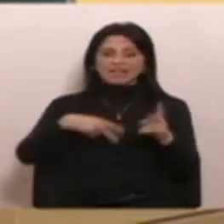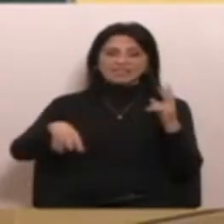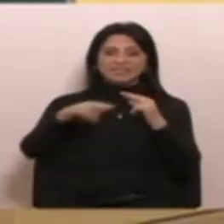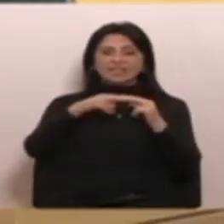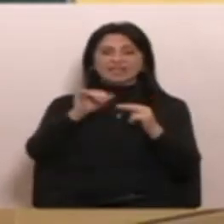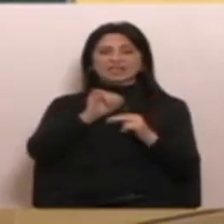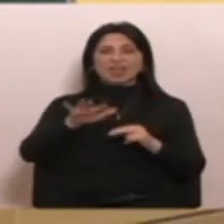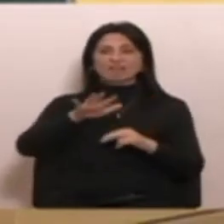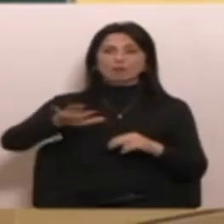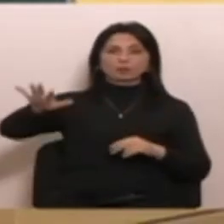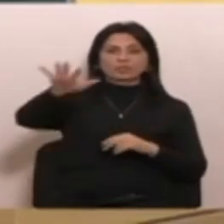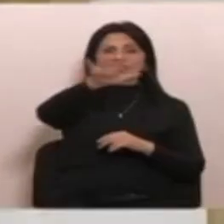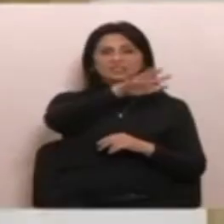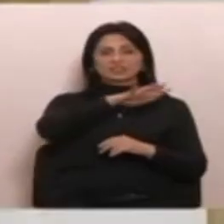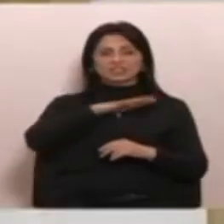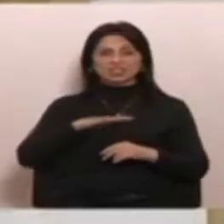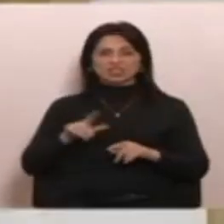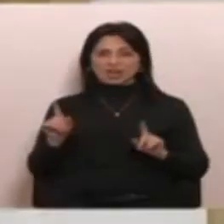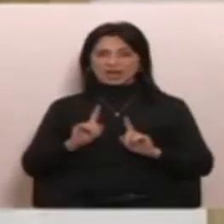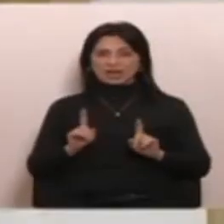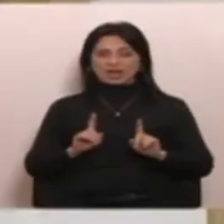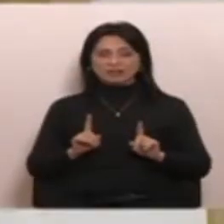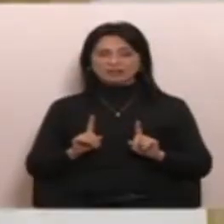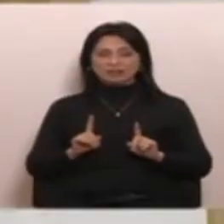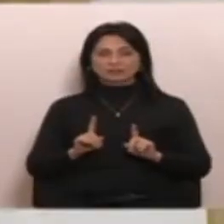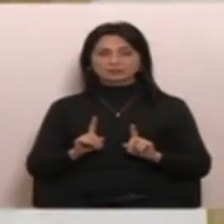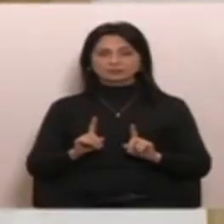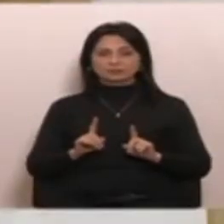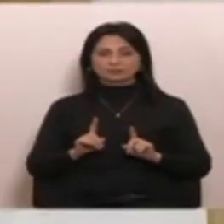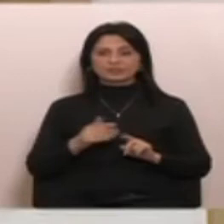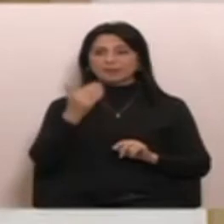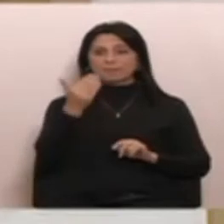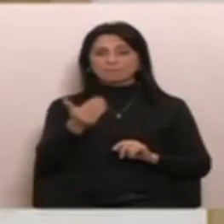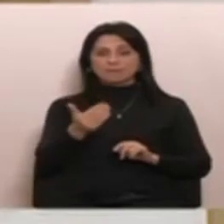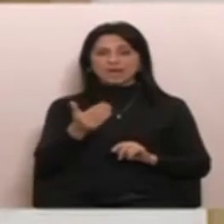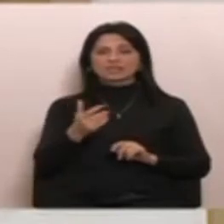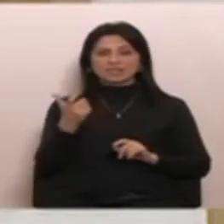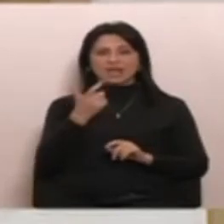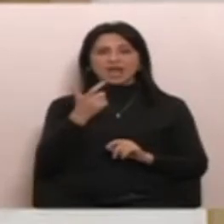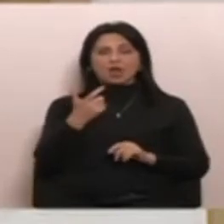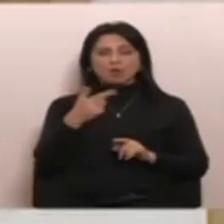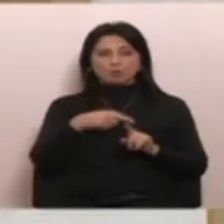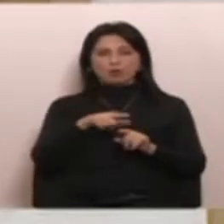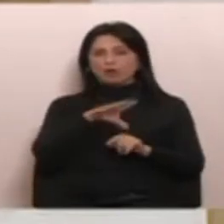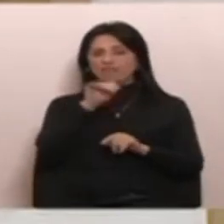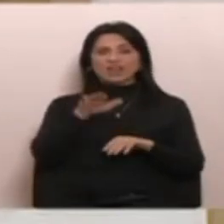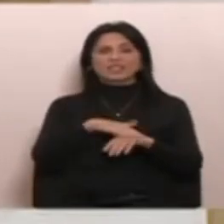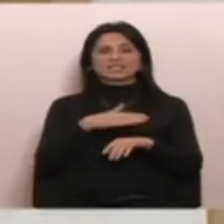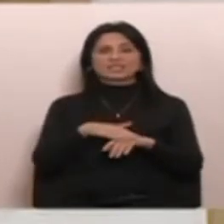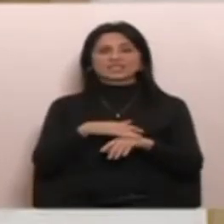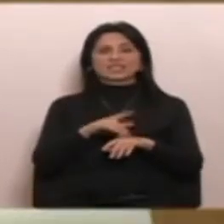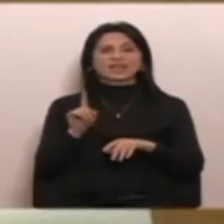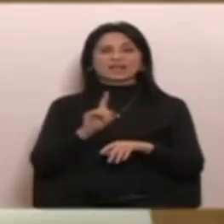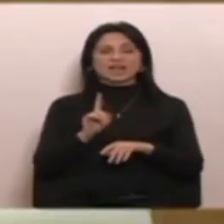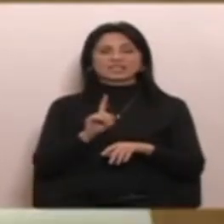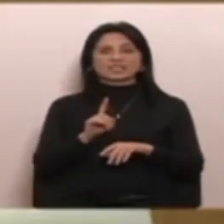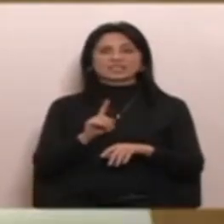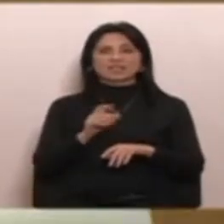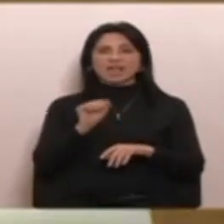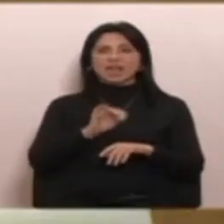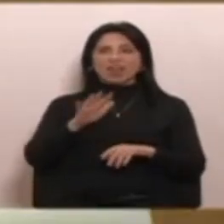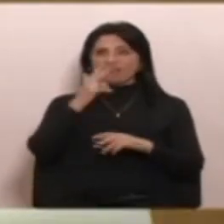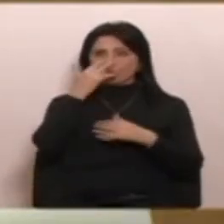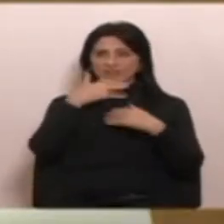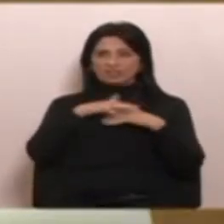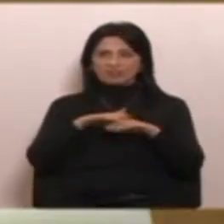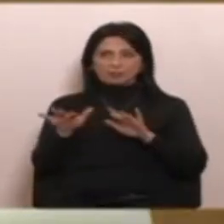ევროპულ სივრცეში, რათა მათ დაეუფლონ ყველა სიკეთეს, რაც ევროინტეგრაციის